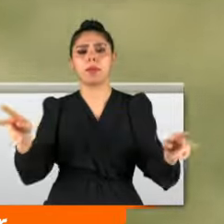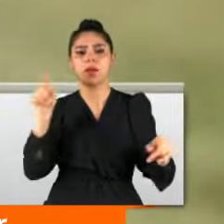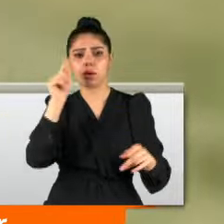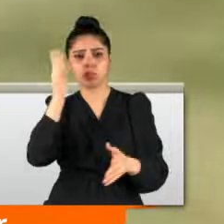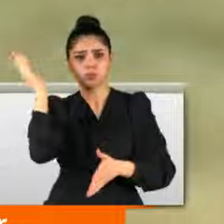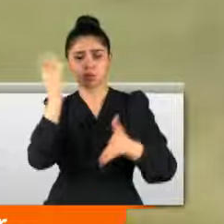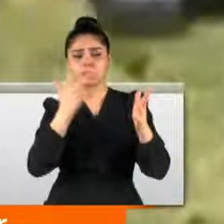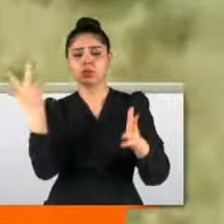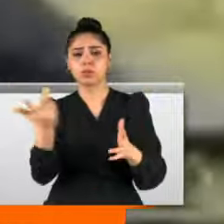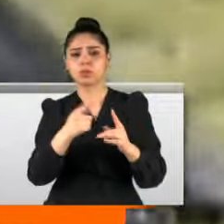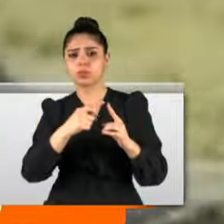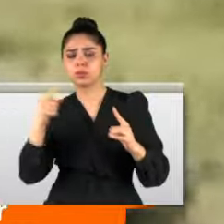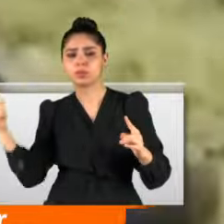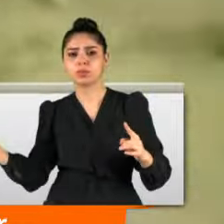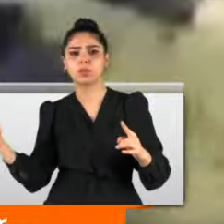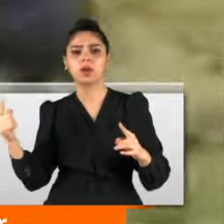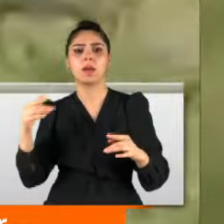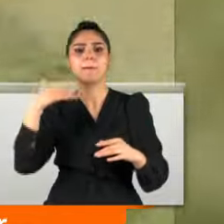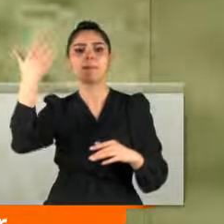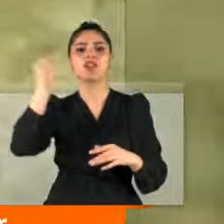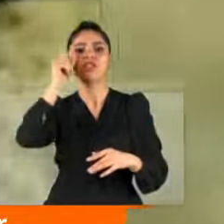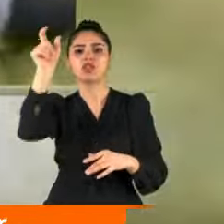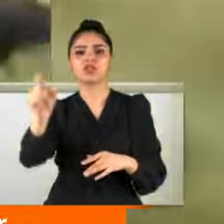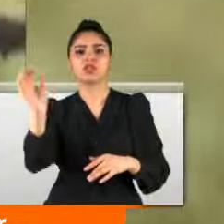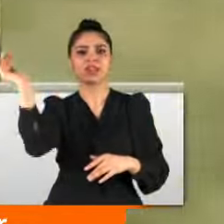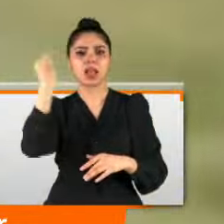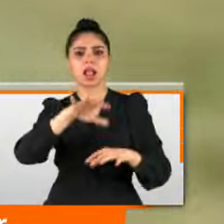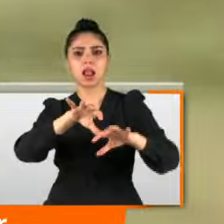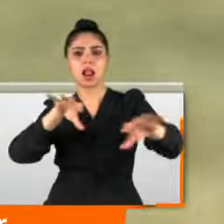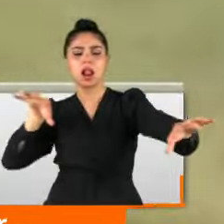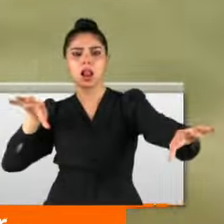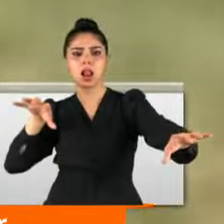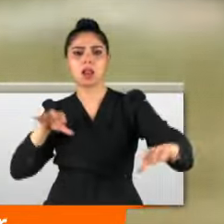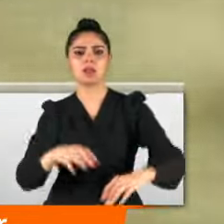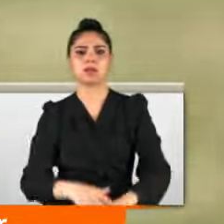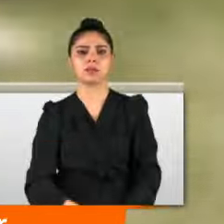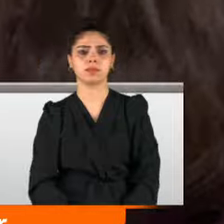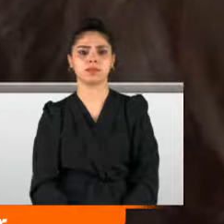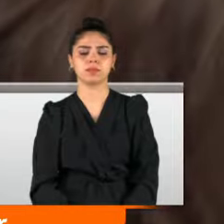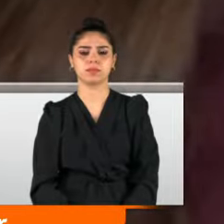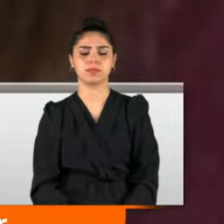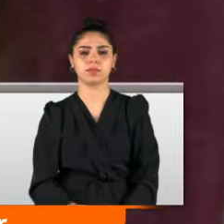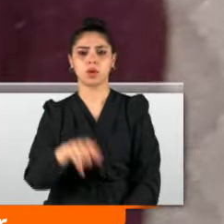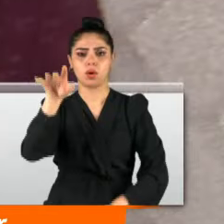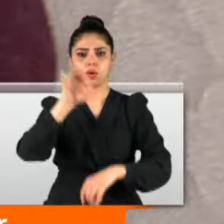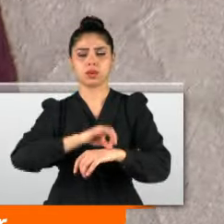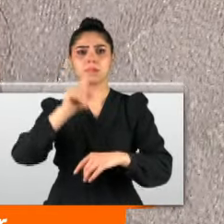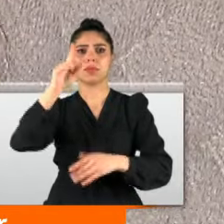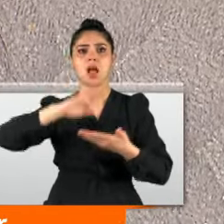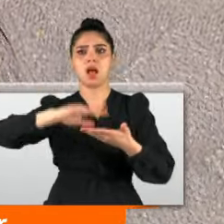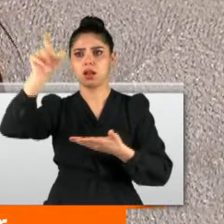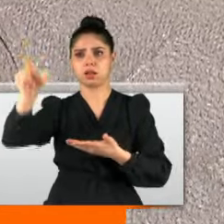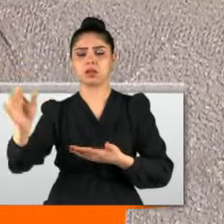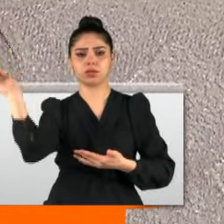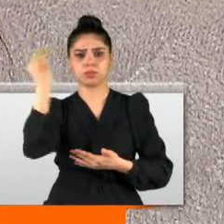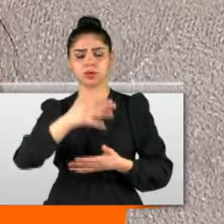şiddet dakikalar boyunca sürdü ta ki bir başkası araya giren edecek ve o sırada bir arkadaşım geldi